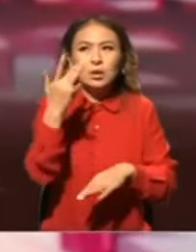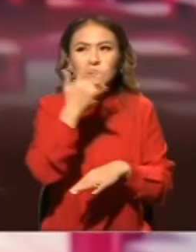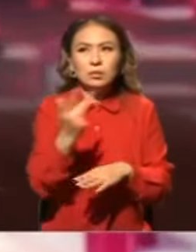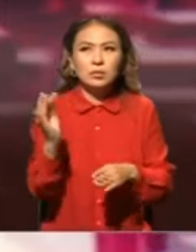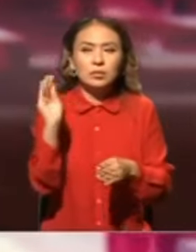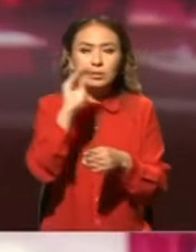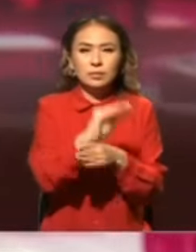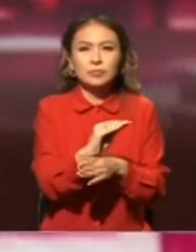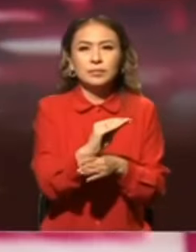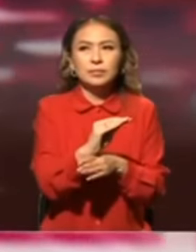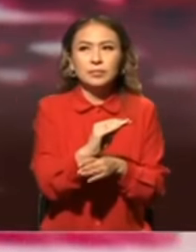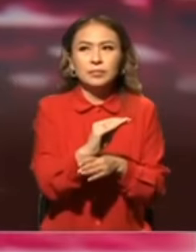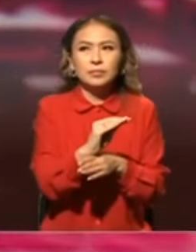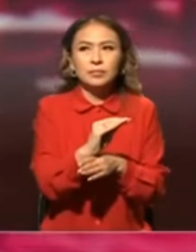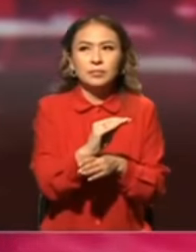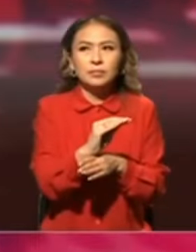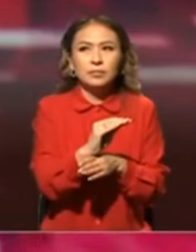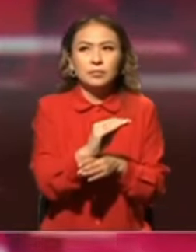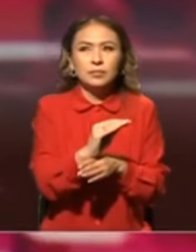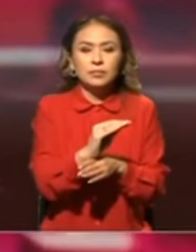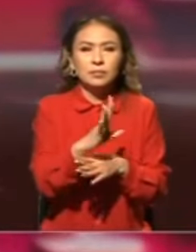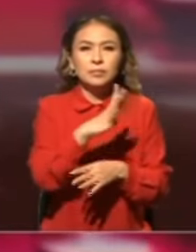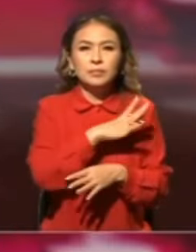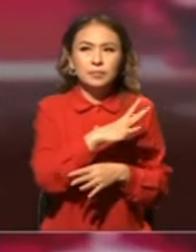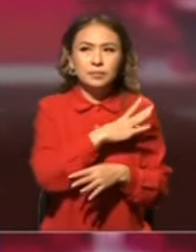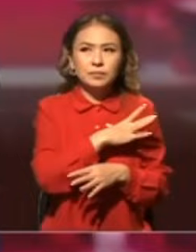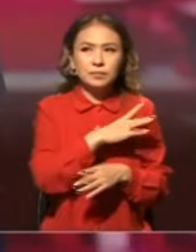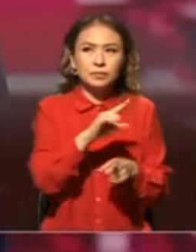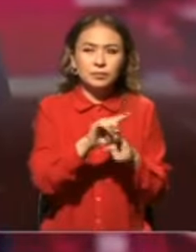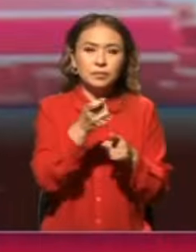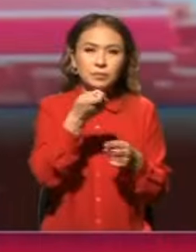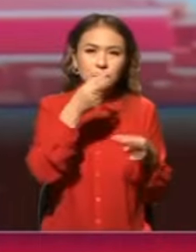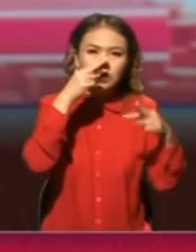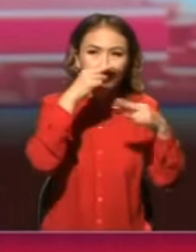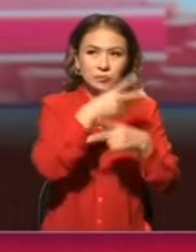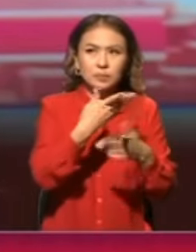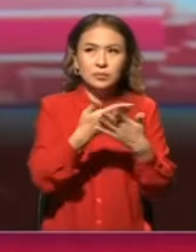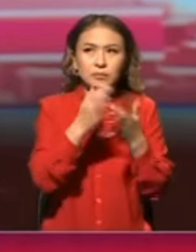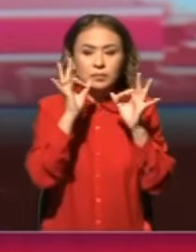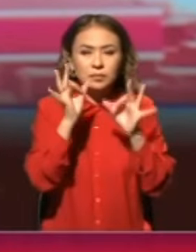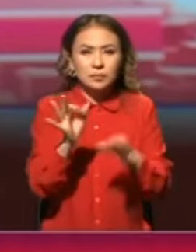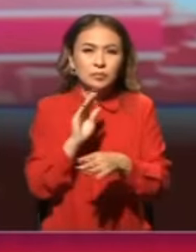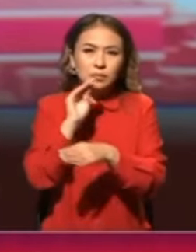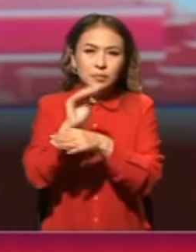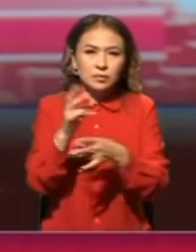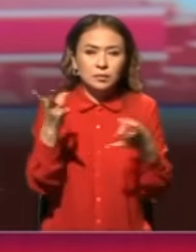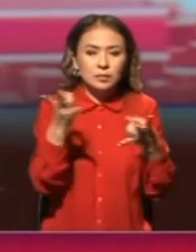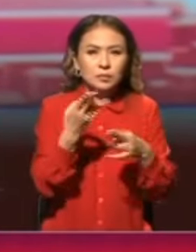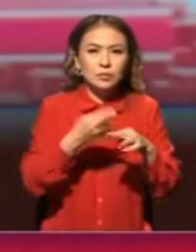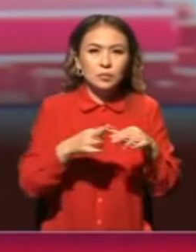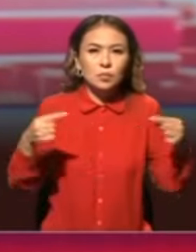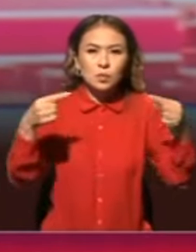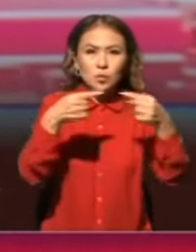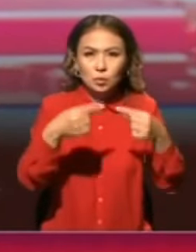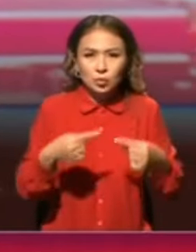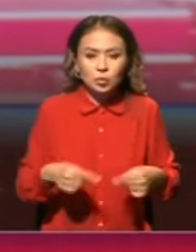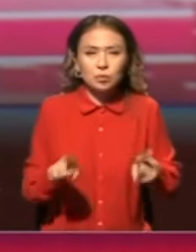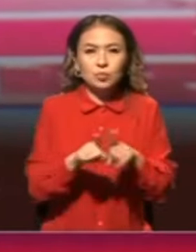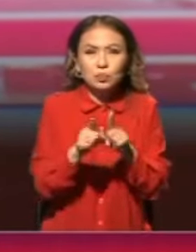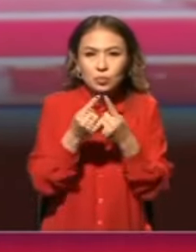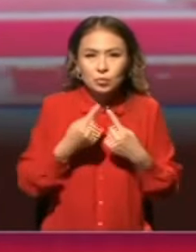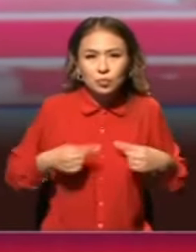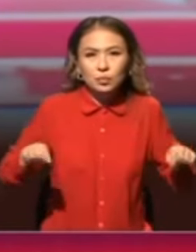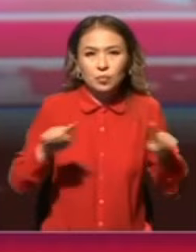саясатына мынандай қосып алары, мысалы мынандай нәрсені сәл дұрыс емес, мына нәрсеге былай істеу керек, егер нақты